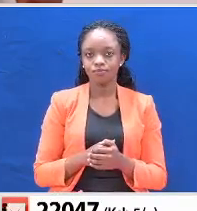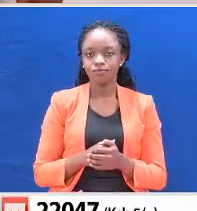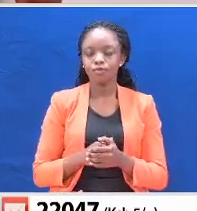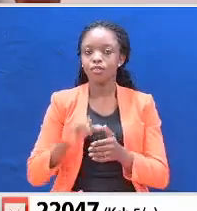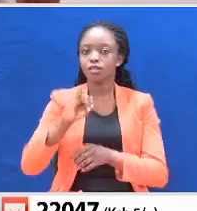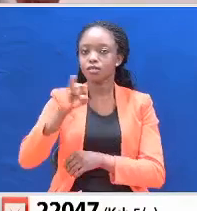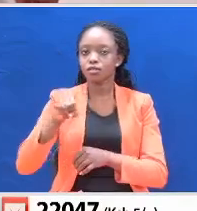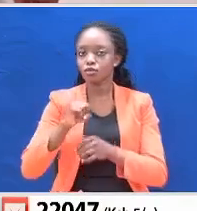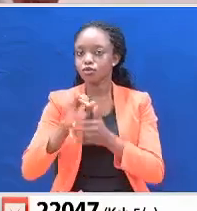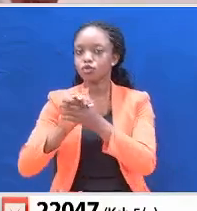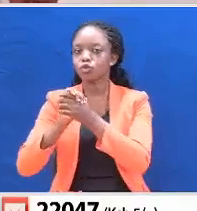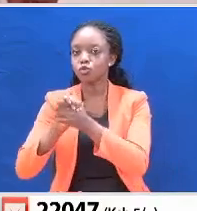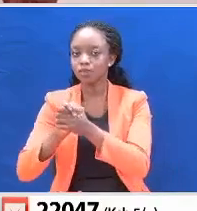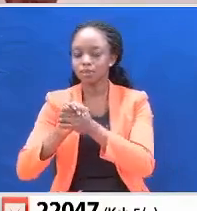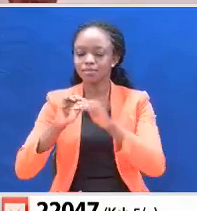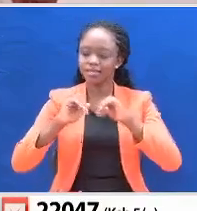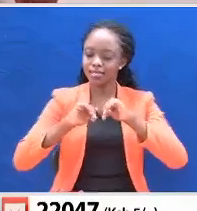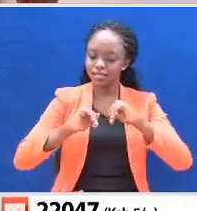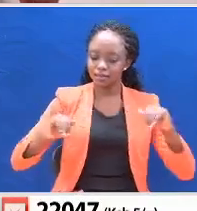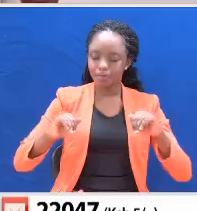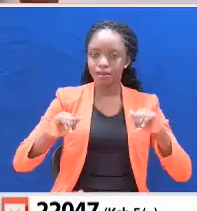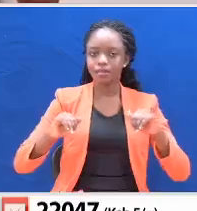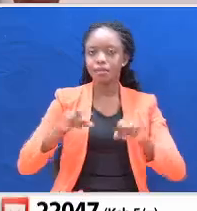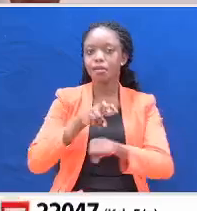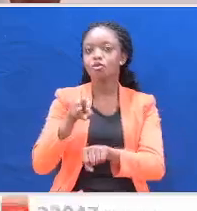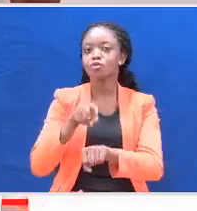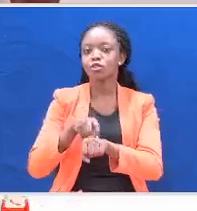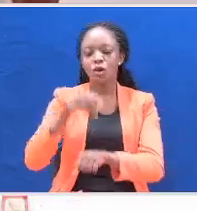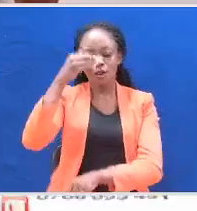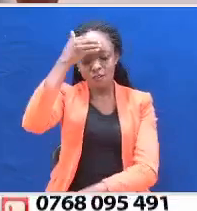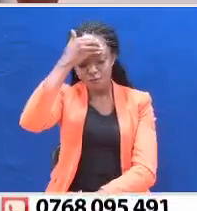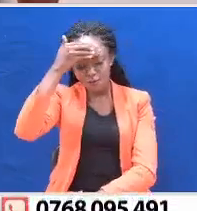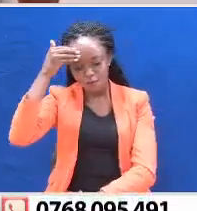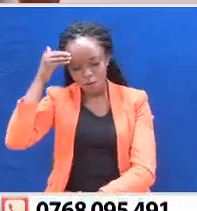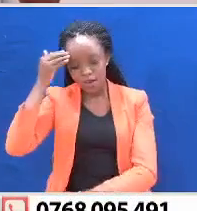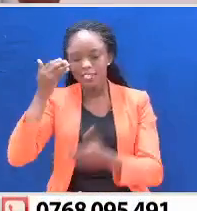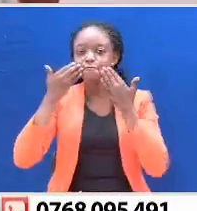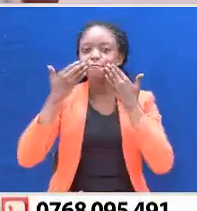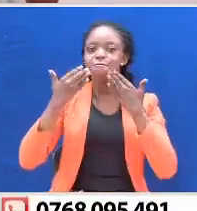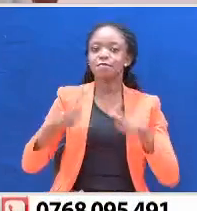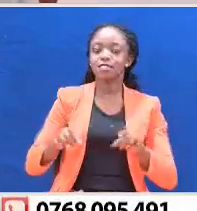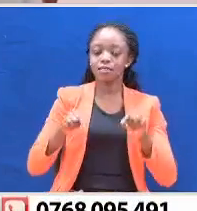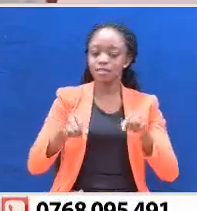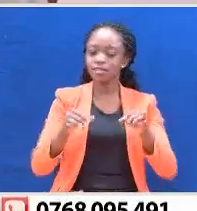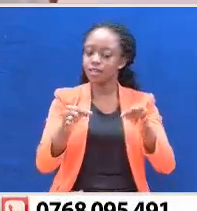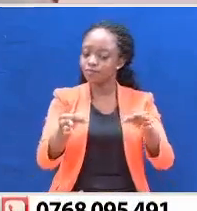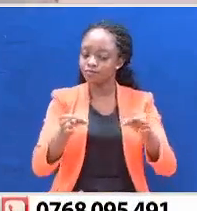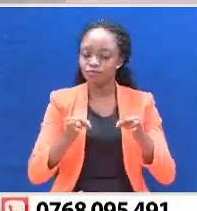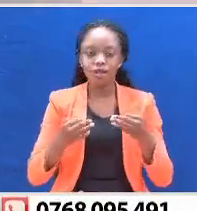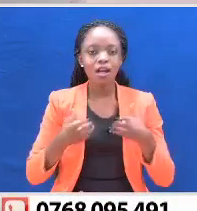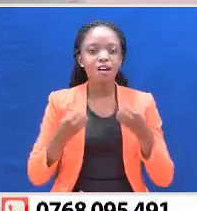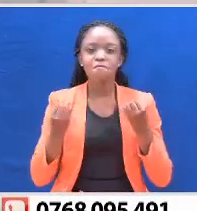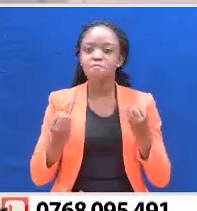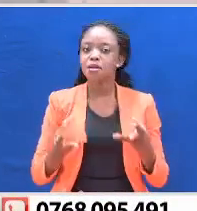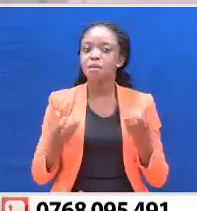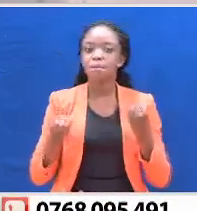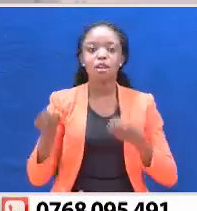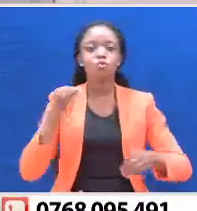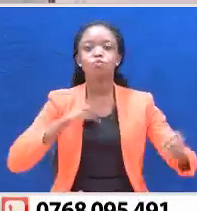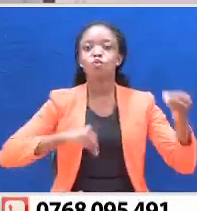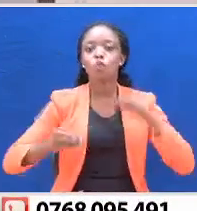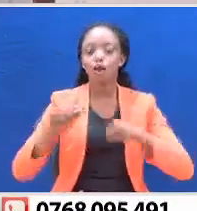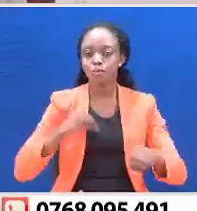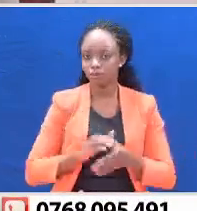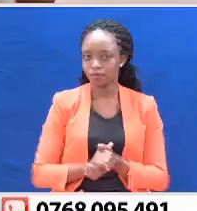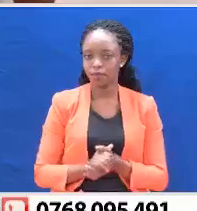Jubilee is splitting this nation. We have forgotten that in this administration there has been so much corruption. That there has